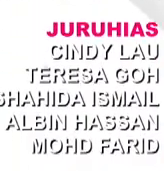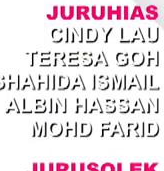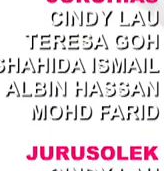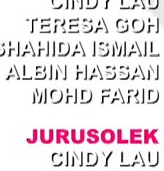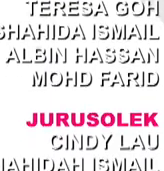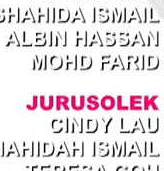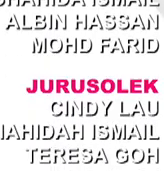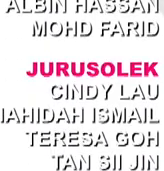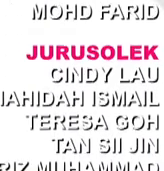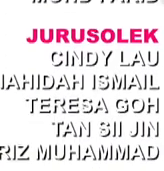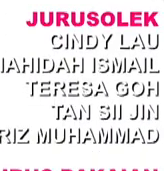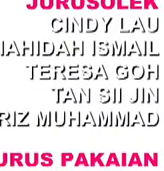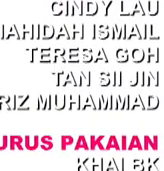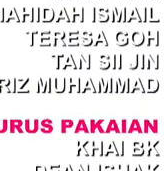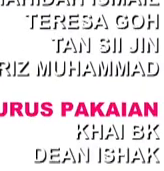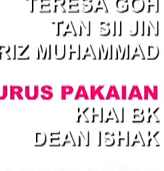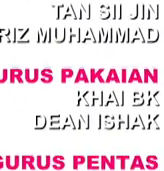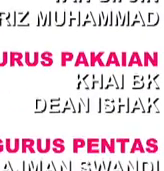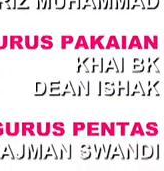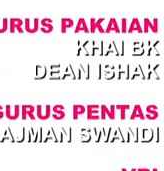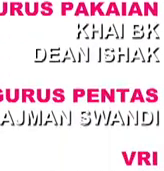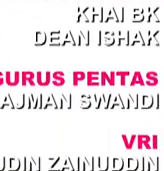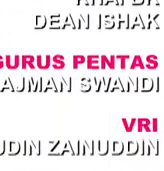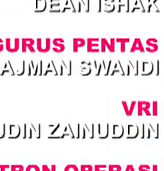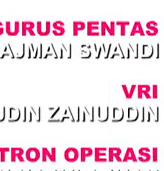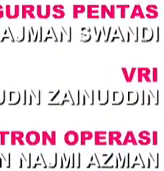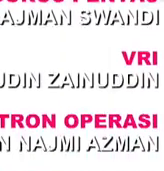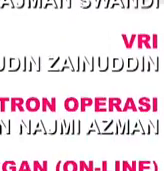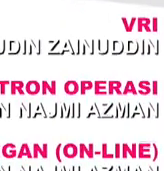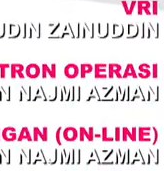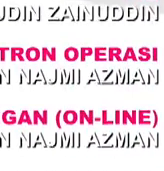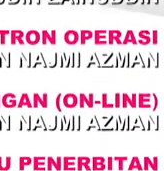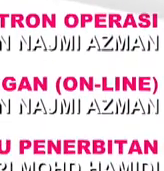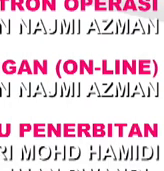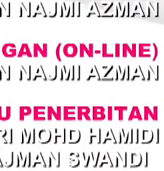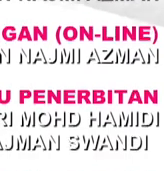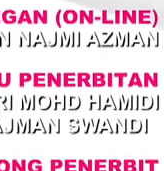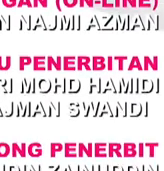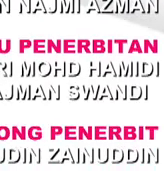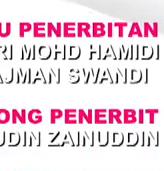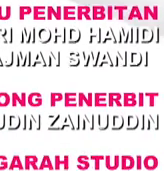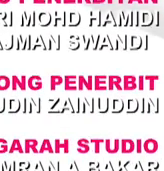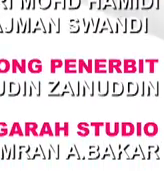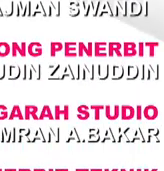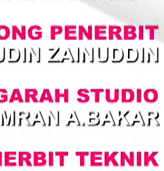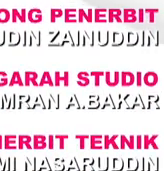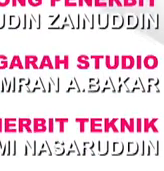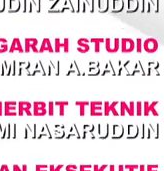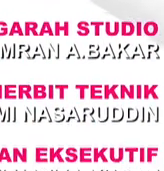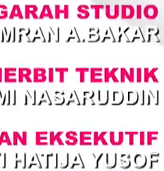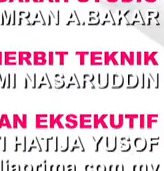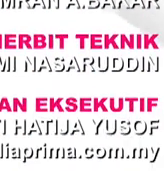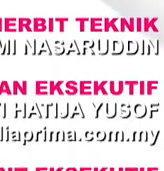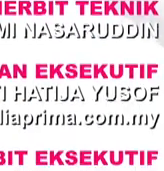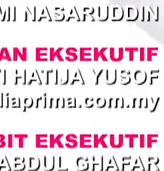saya ambil 8 1 2 3 4 5